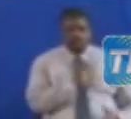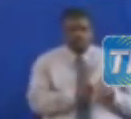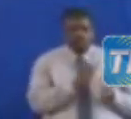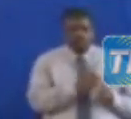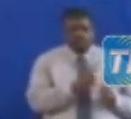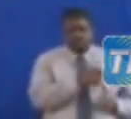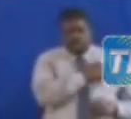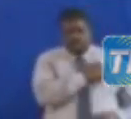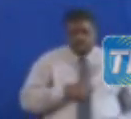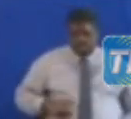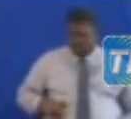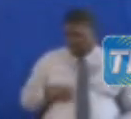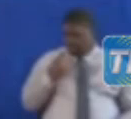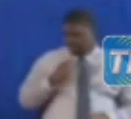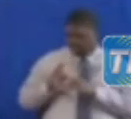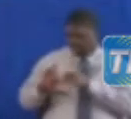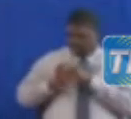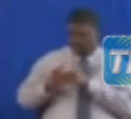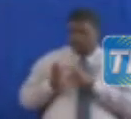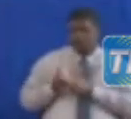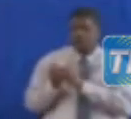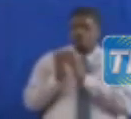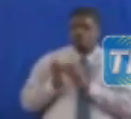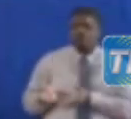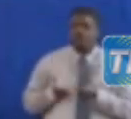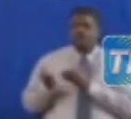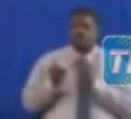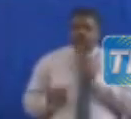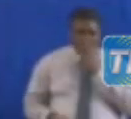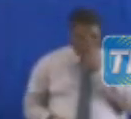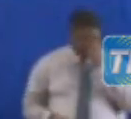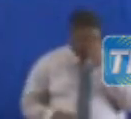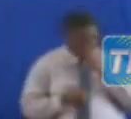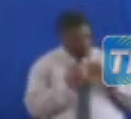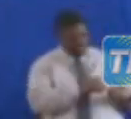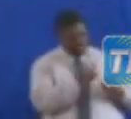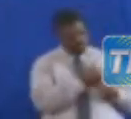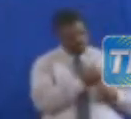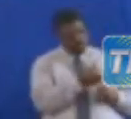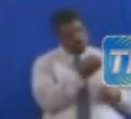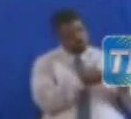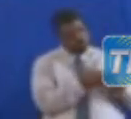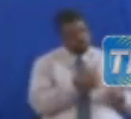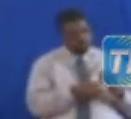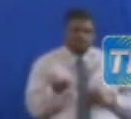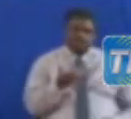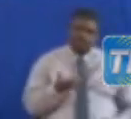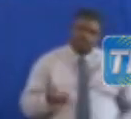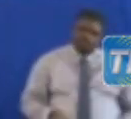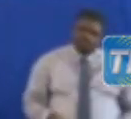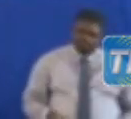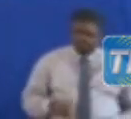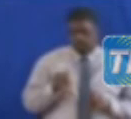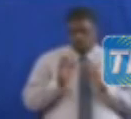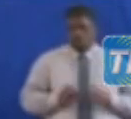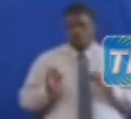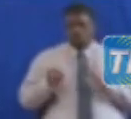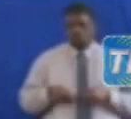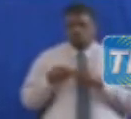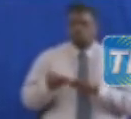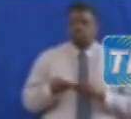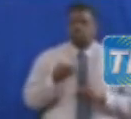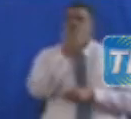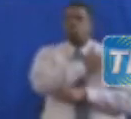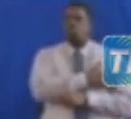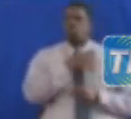Rais Temisemi itaendelea kushirikiana na wadau wa maendeleo katika kutekeleza shughuli za kiuchumi na kijamii ili kuboresha utoaji